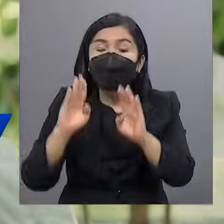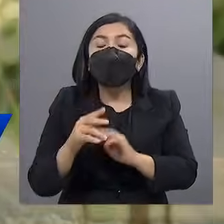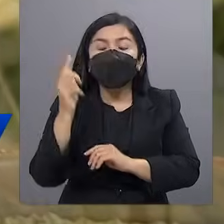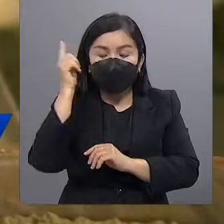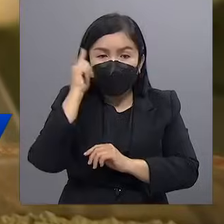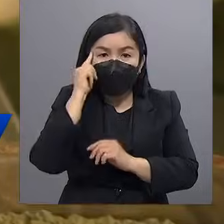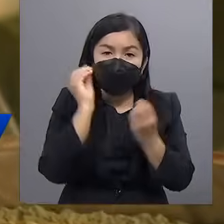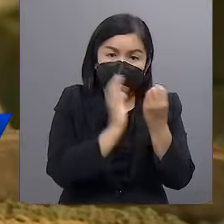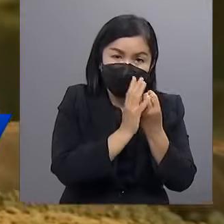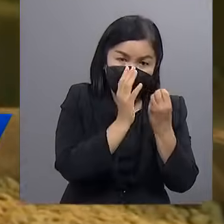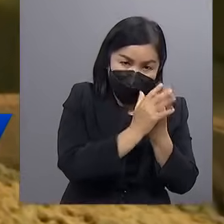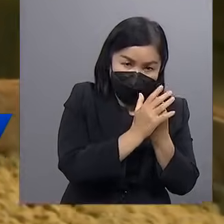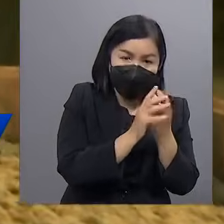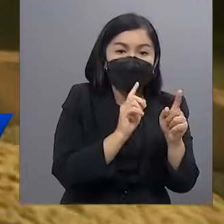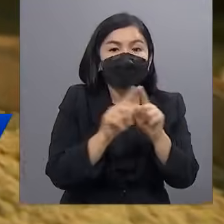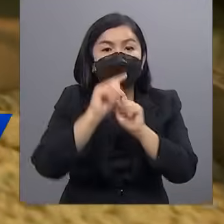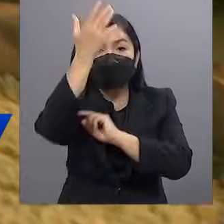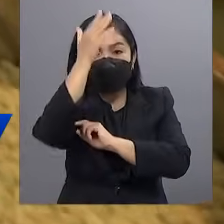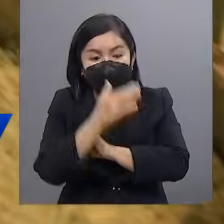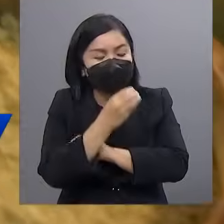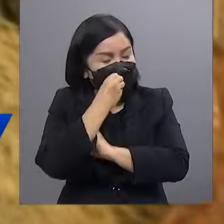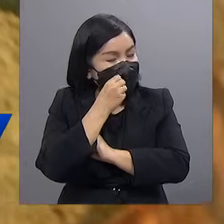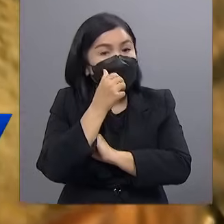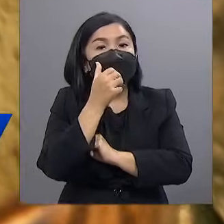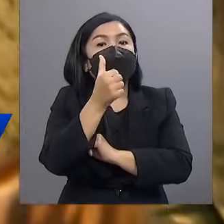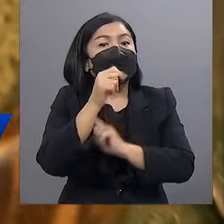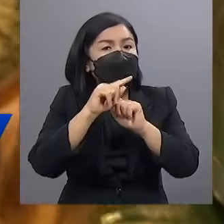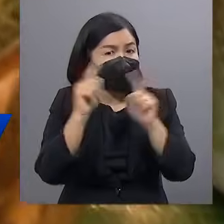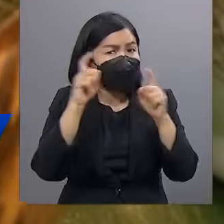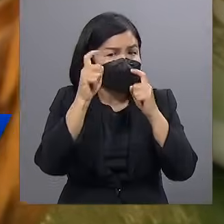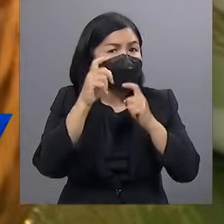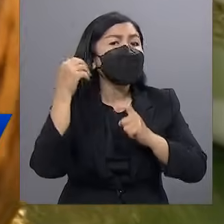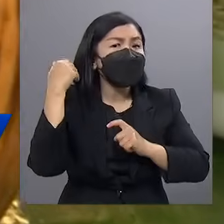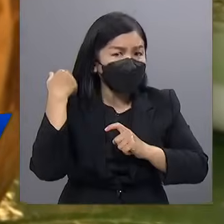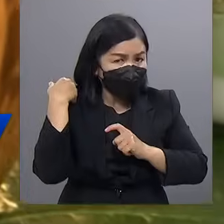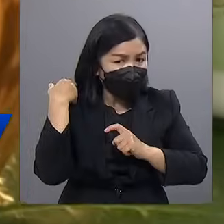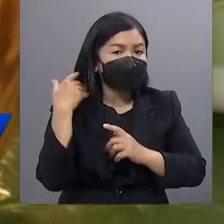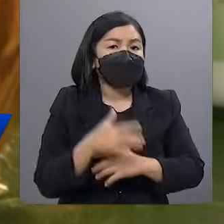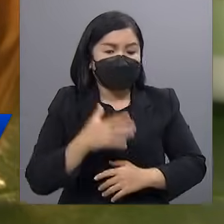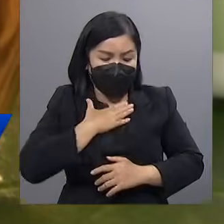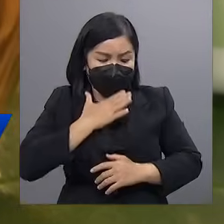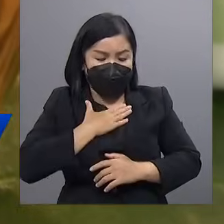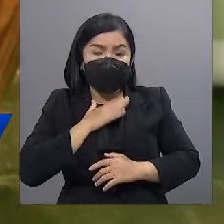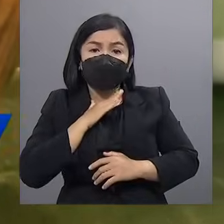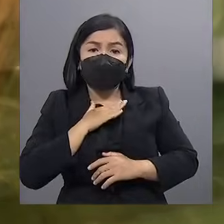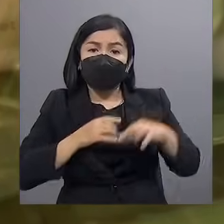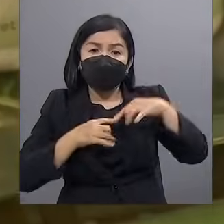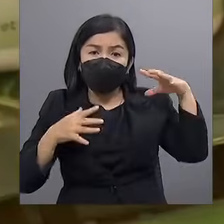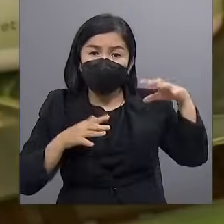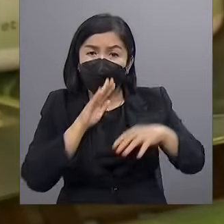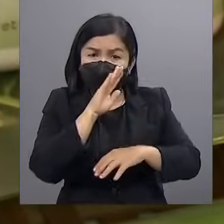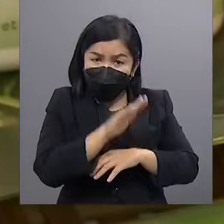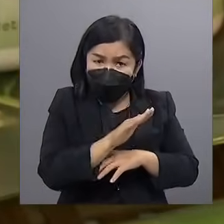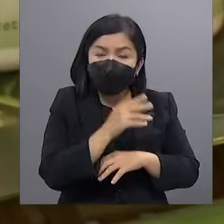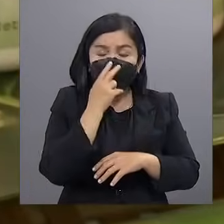ภัยเพราะฉะนั้นนะครับเรากินได้ใช้ได้นะฮะแต่ว่าเราก็ต้องแน่ใจว่าเราไม่มีข้อห้ามเช่นโดยส่วนใหญ่สมุนไพรมันจะเป็นพืชถูกไหมครับ